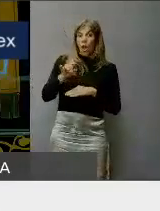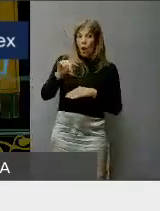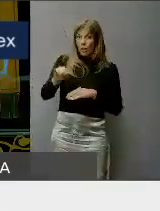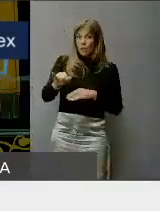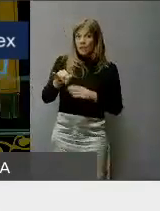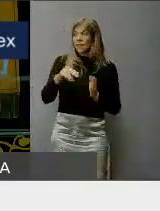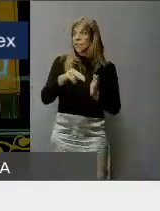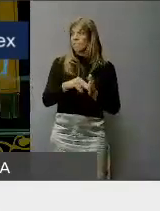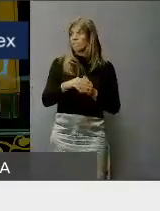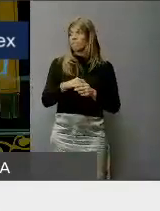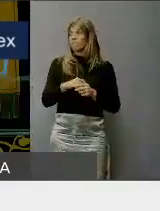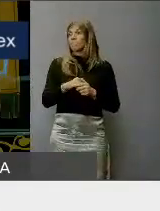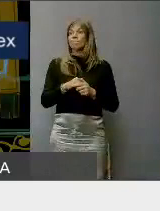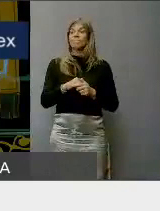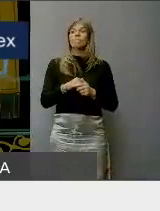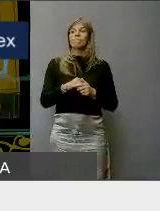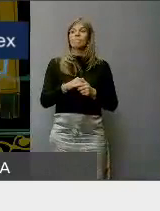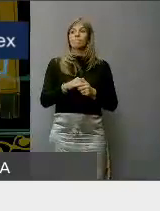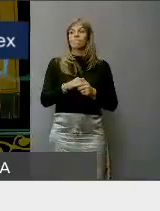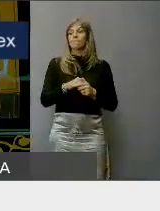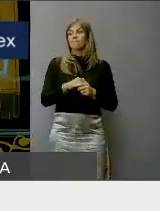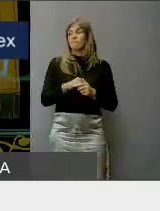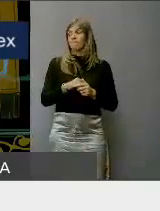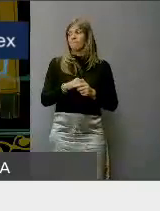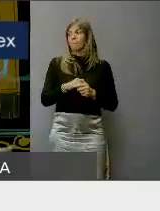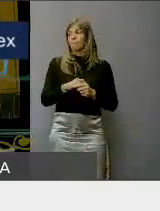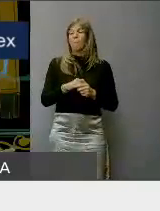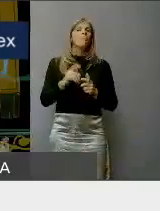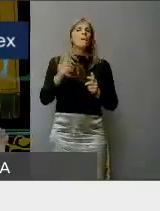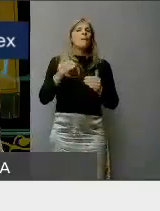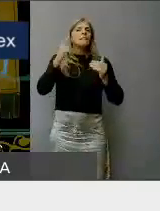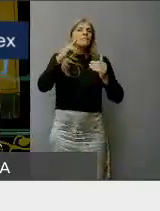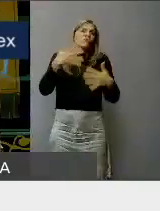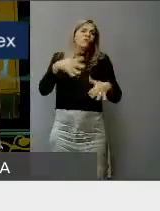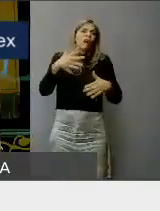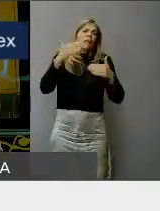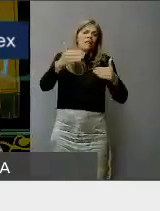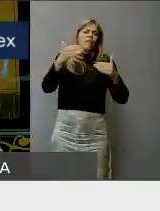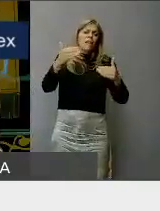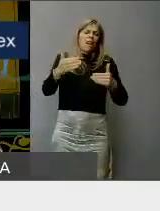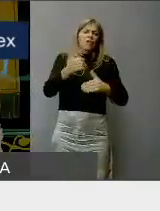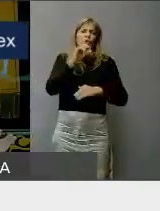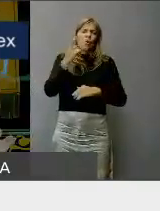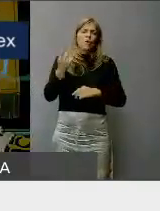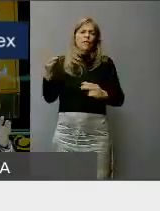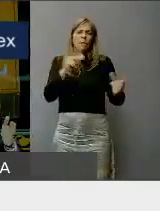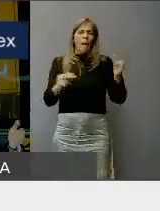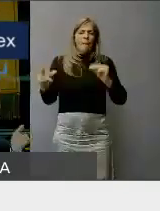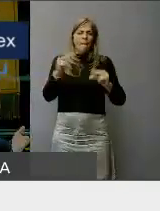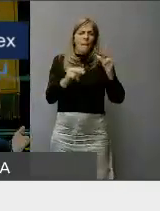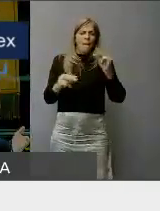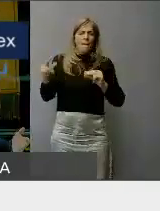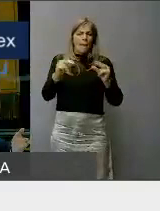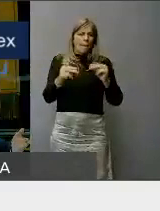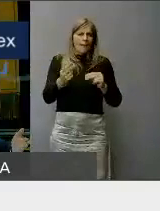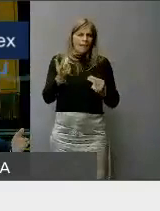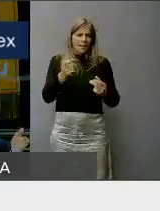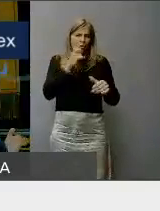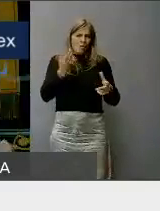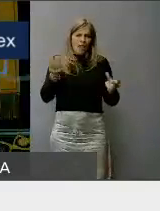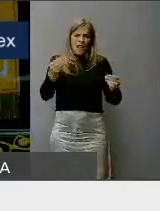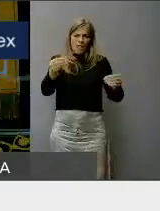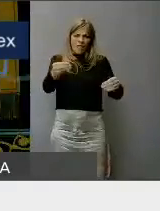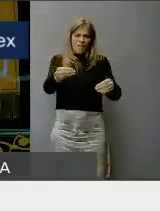d'ordine è però rinviato in commissione la discussione è ritirato dalla discussione ore i